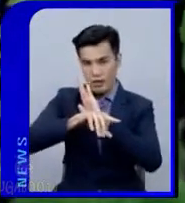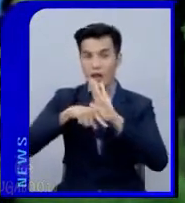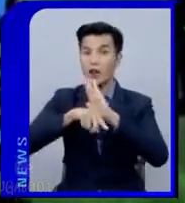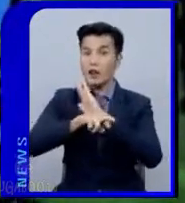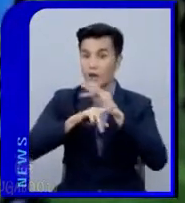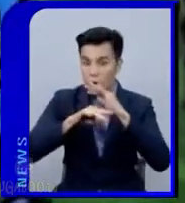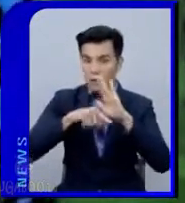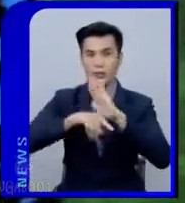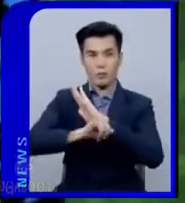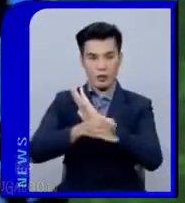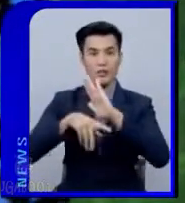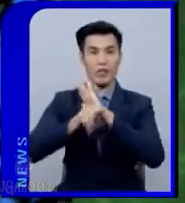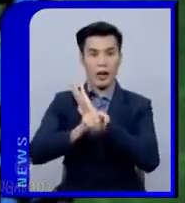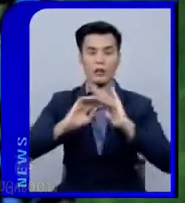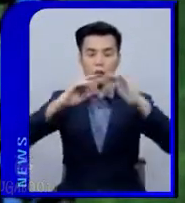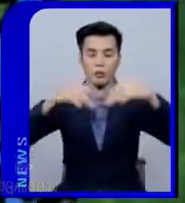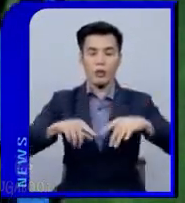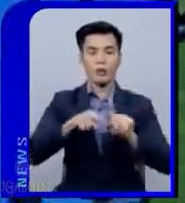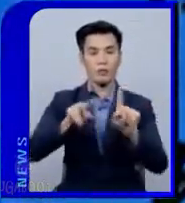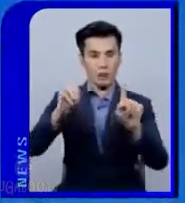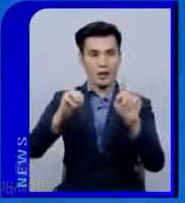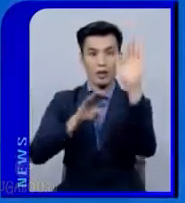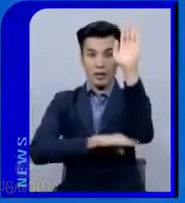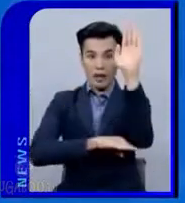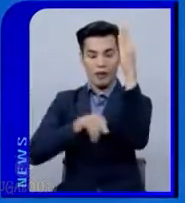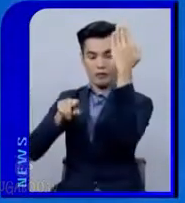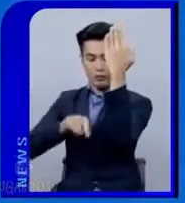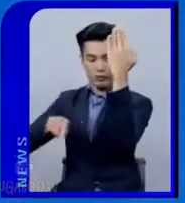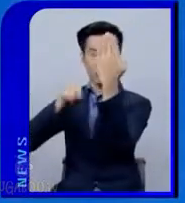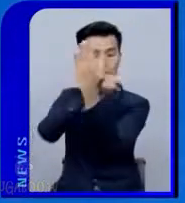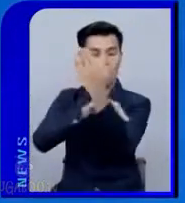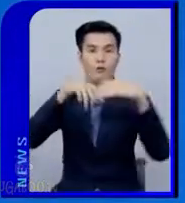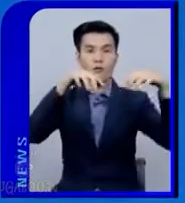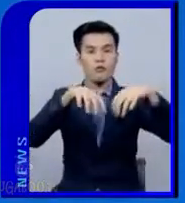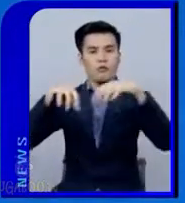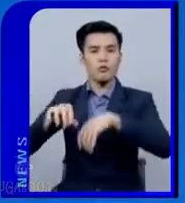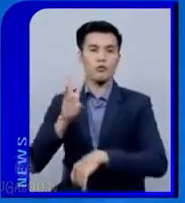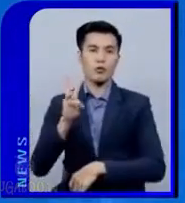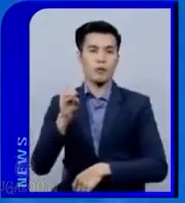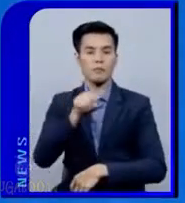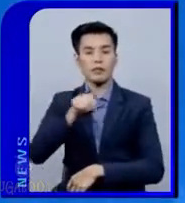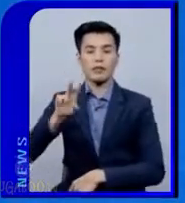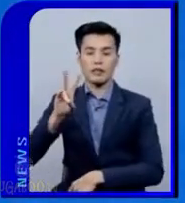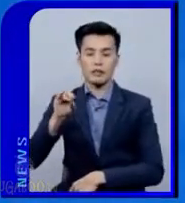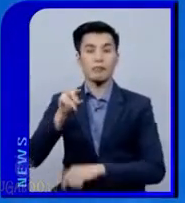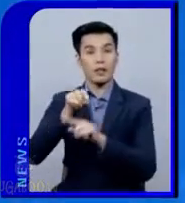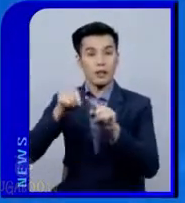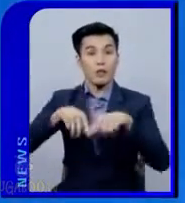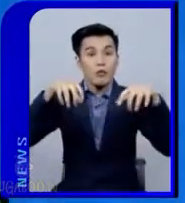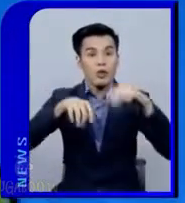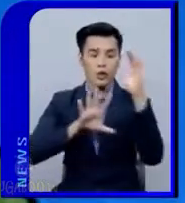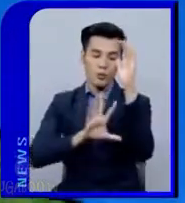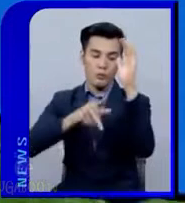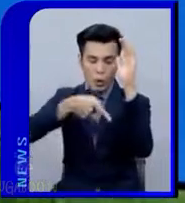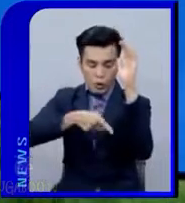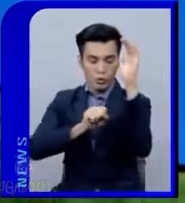รีและตราดทะเลคลื่นสูง1เมตรภาคใต้ฝั่งอ่าวไทยและฝั่งอันดามันมีฝน 60-70% ของพื้นที่มีฝนได้ที่ชุมพรสุราษฎร์ธ